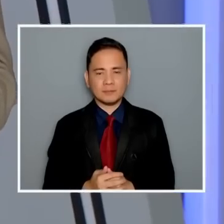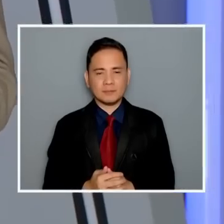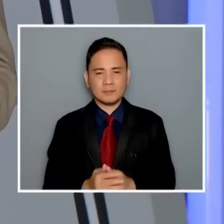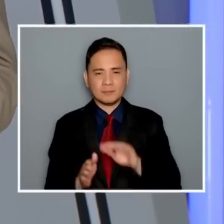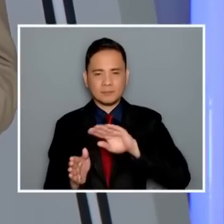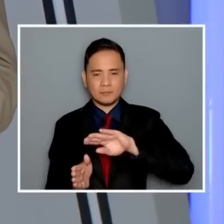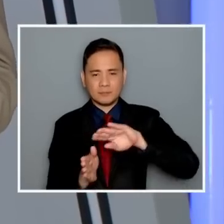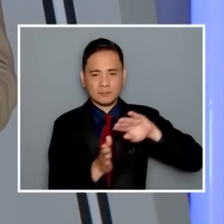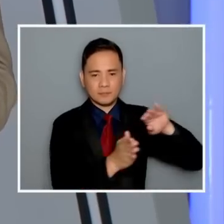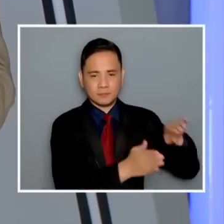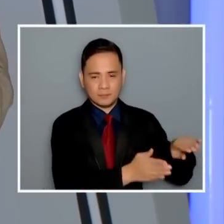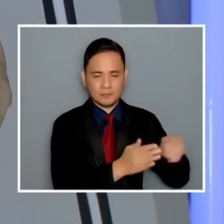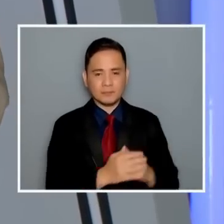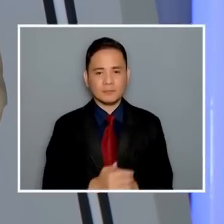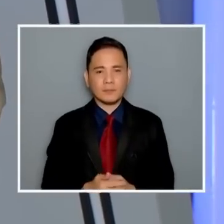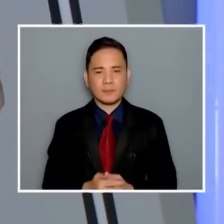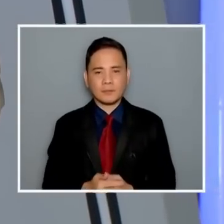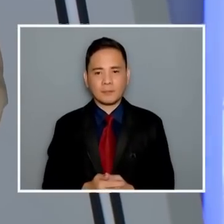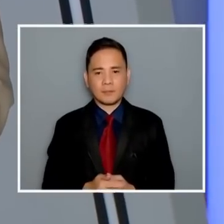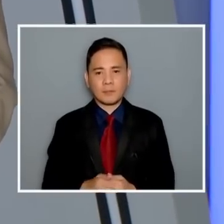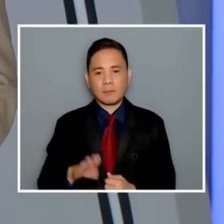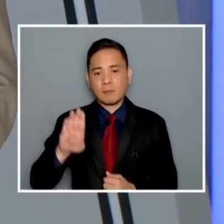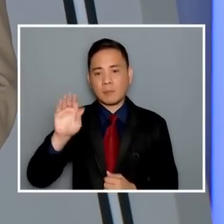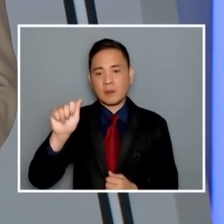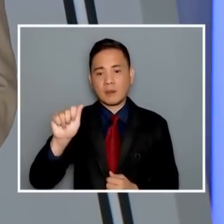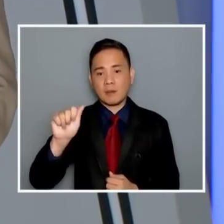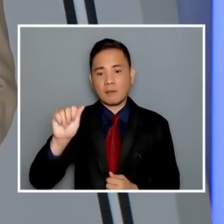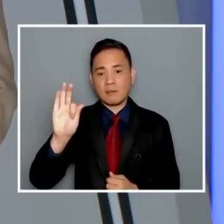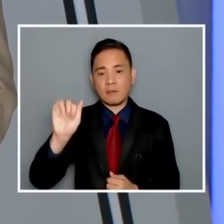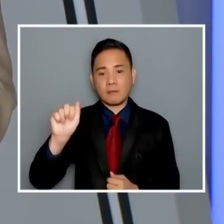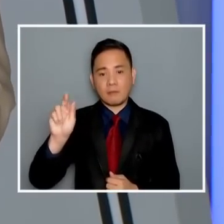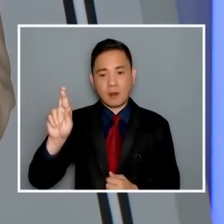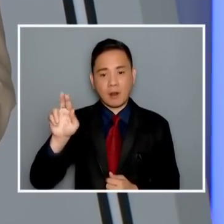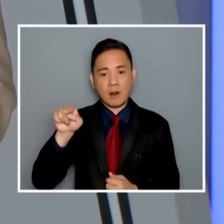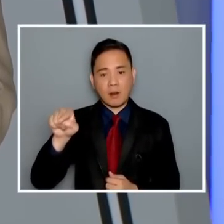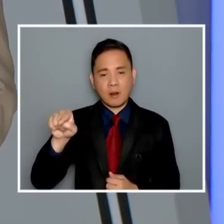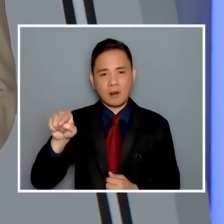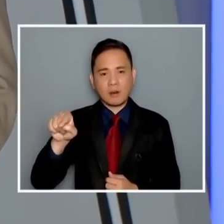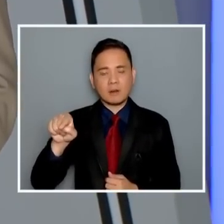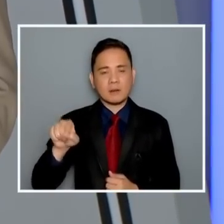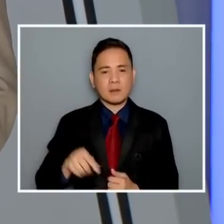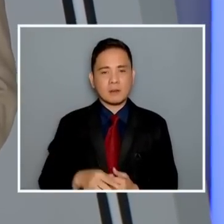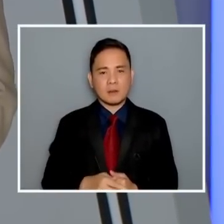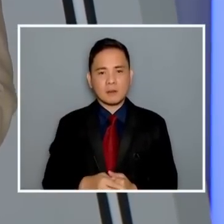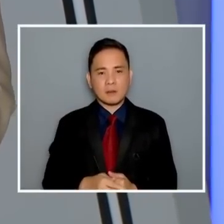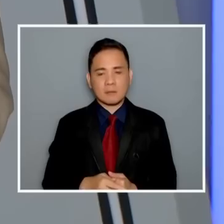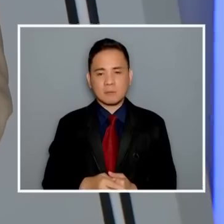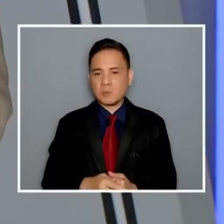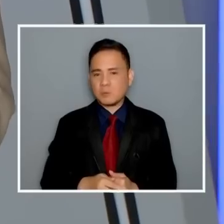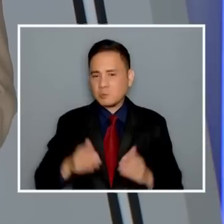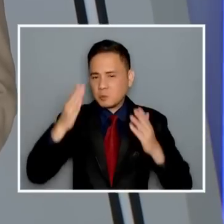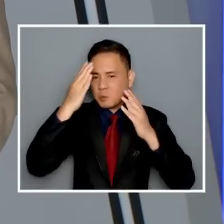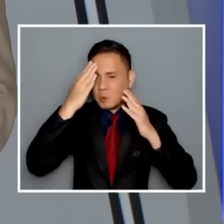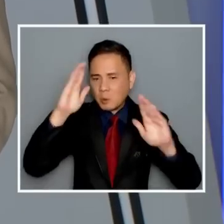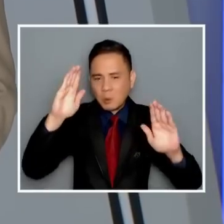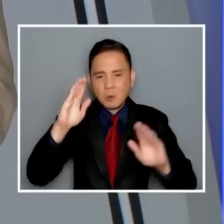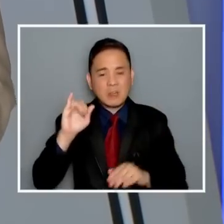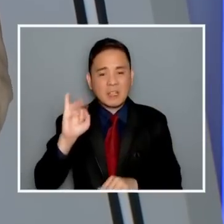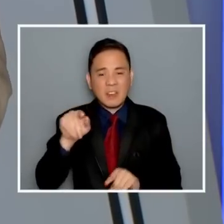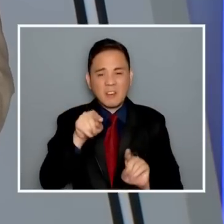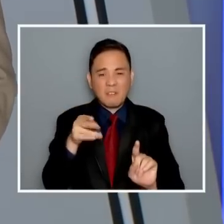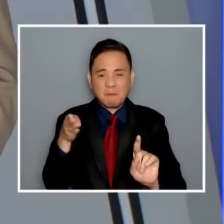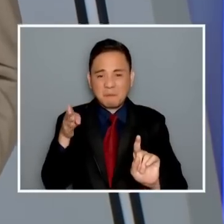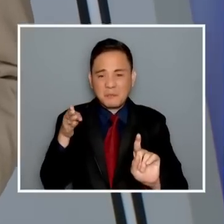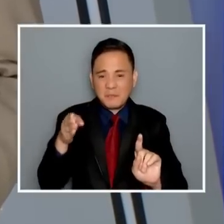Hindi pa rin po matiyak ng Bureau of Fisheries and Aquatic Resources o BFAR kung ligtas pang kanin ang mga pagkaing